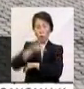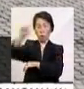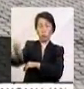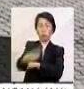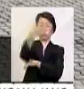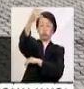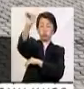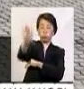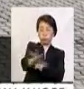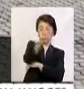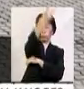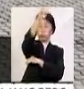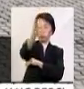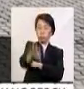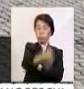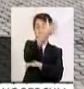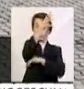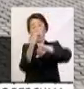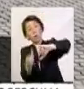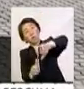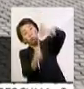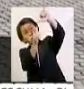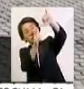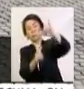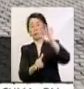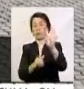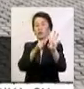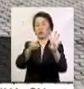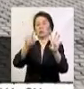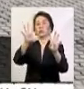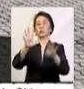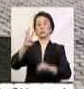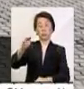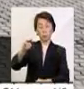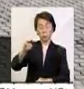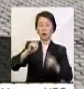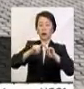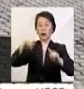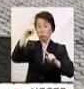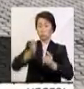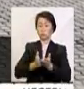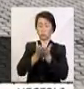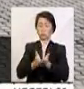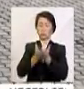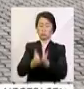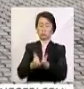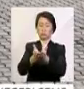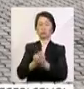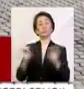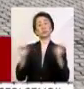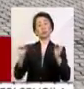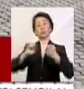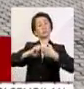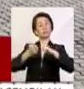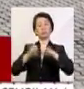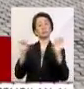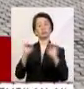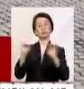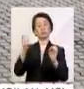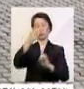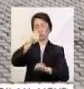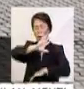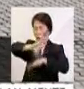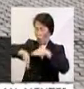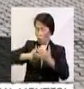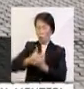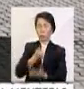bergelora dan ombak boleh mencecah 4 hingga 5 meter. Namun bagi maritim itu tidak menjadi persoalan kerana segala